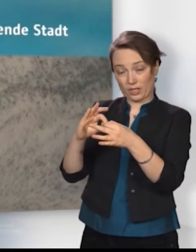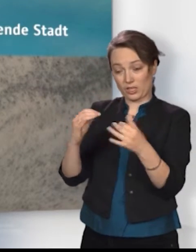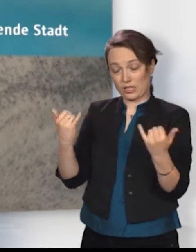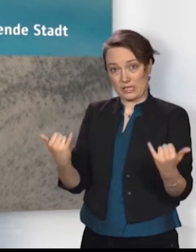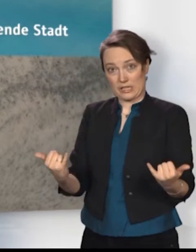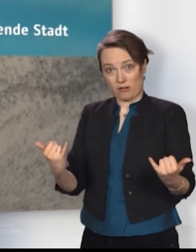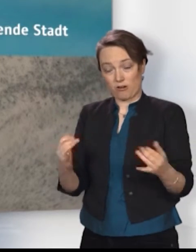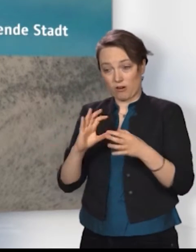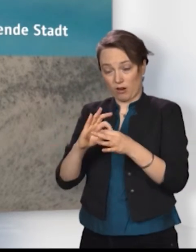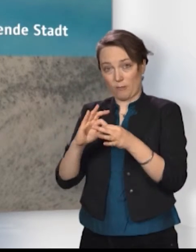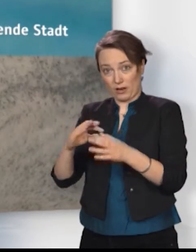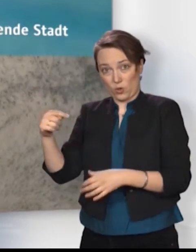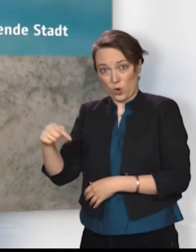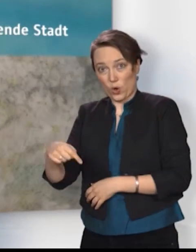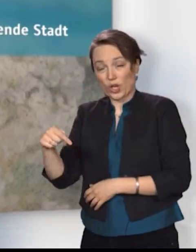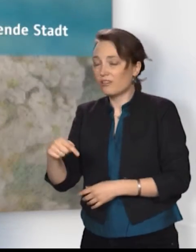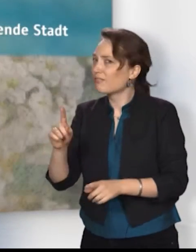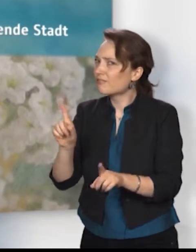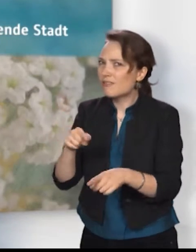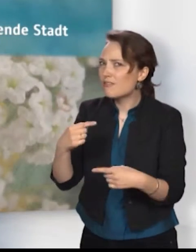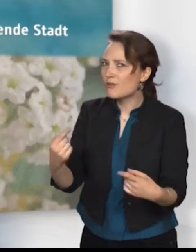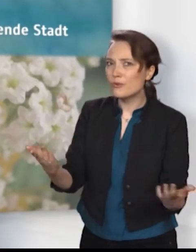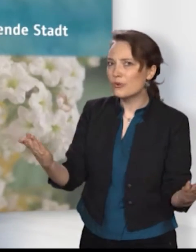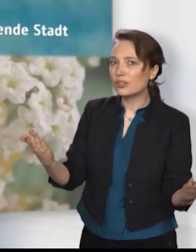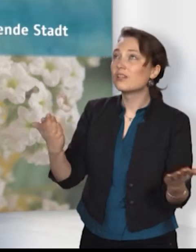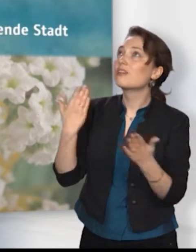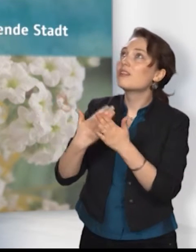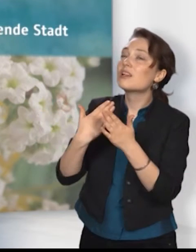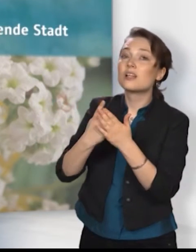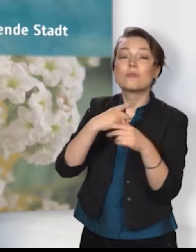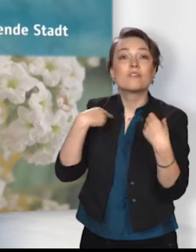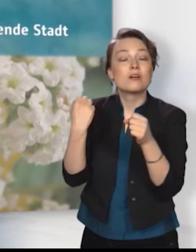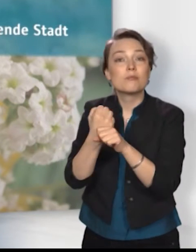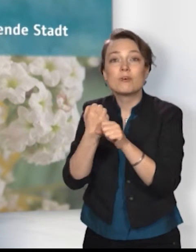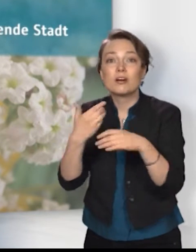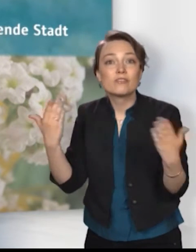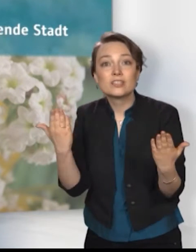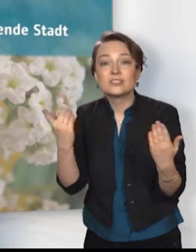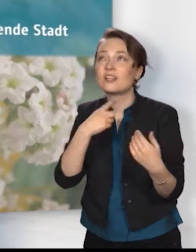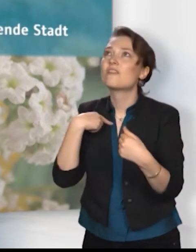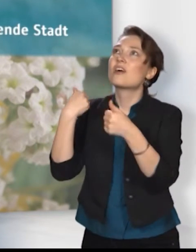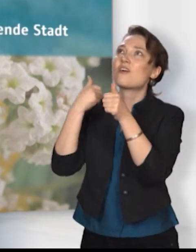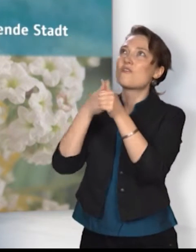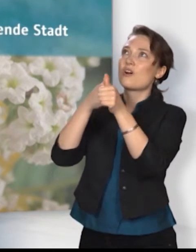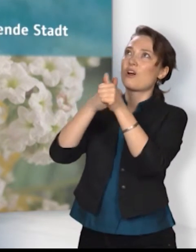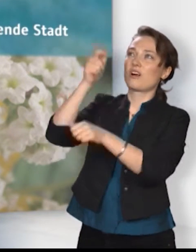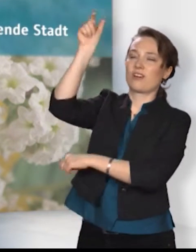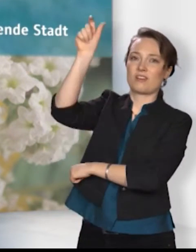nicht von hier und heute ab. Und so folgen wir dem,